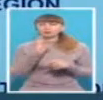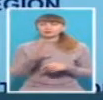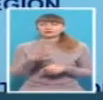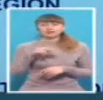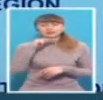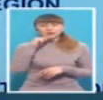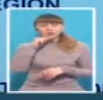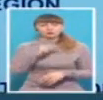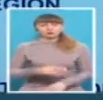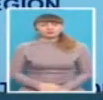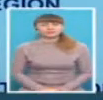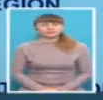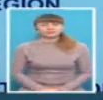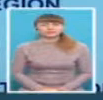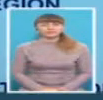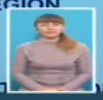ішінде